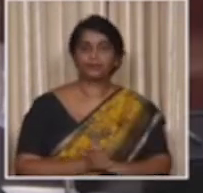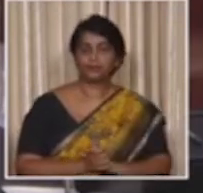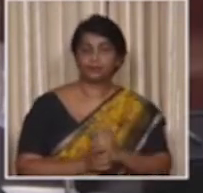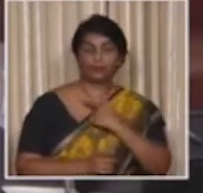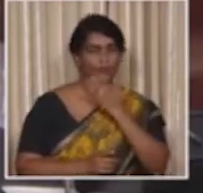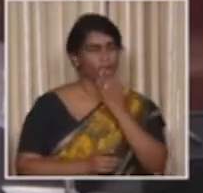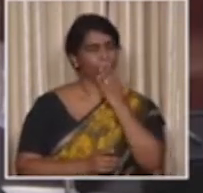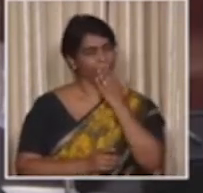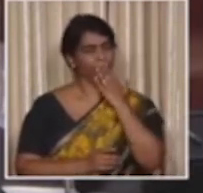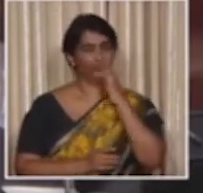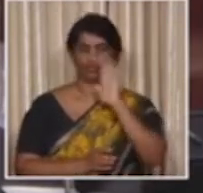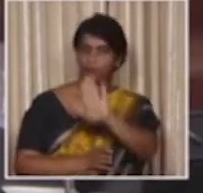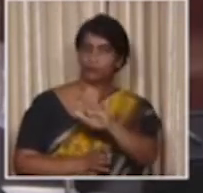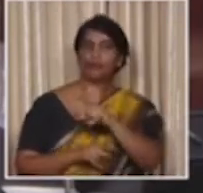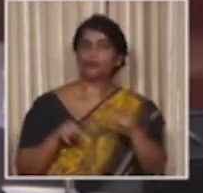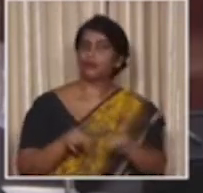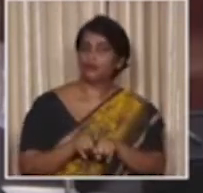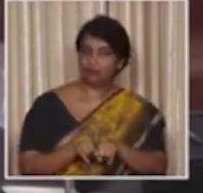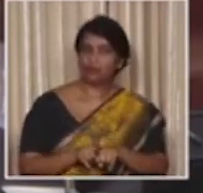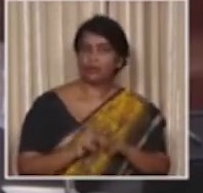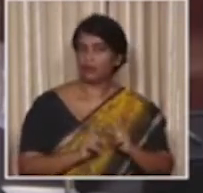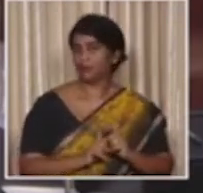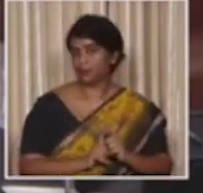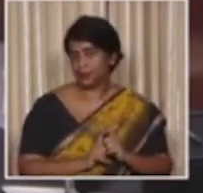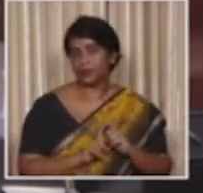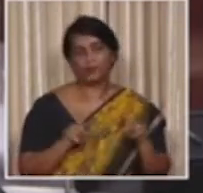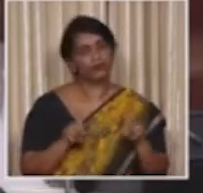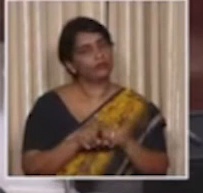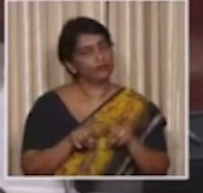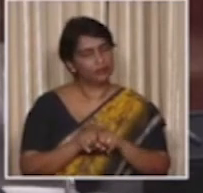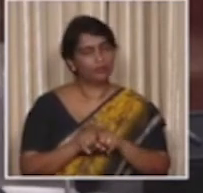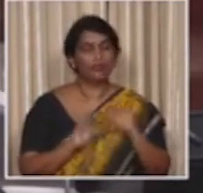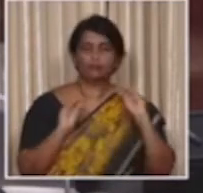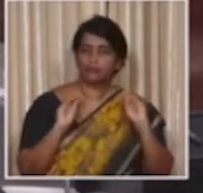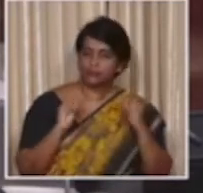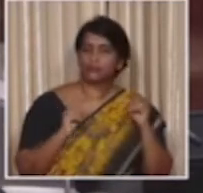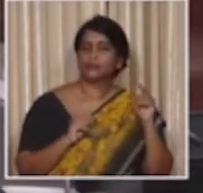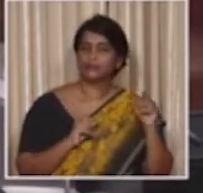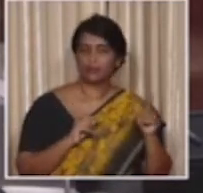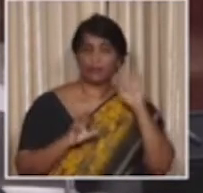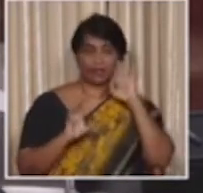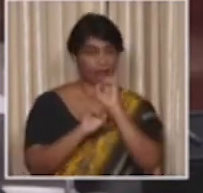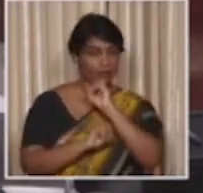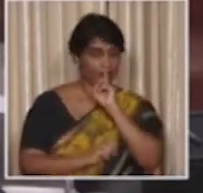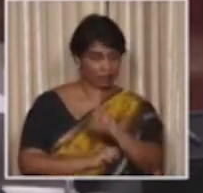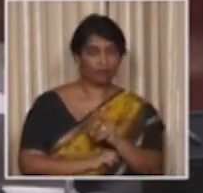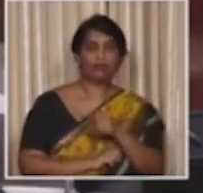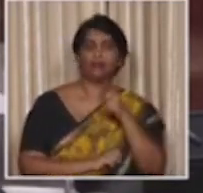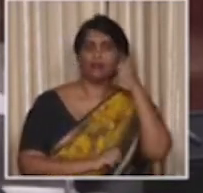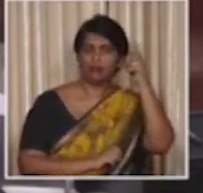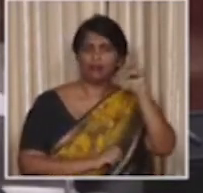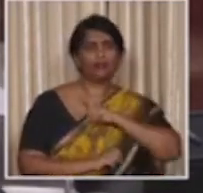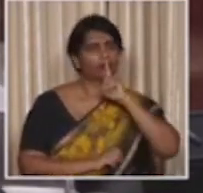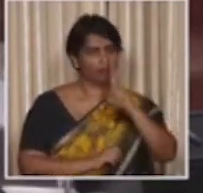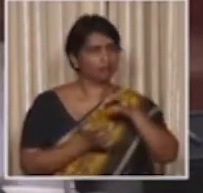එතුමාගේ කට වහලා එතුමාට ඉතාමත් රෞද්‍ර ලෙස යම් ප්‍රකාශ කළා. ඉතින් ඔබතුමාගේ